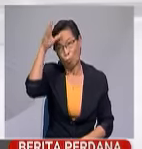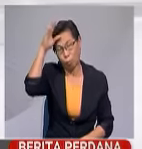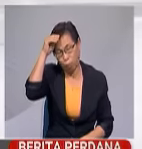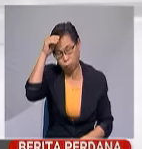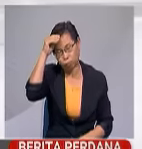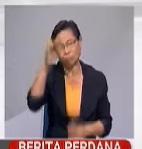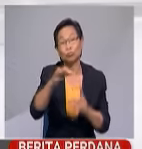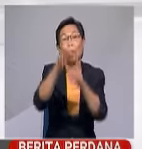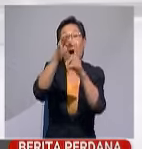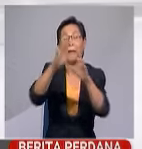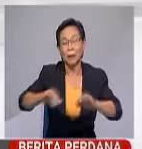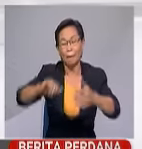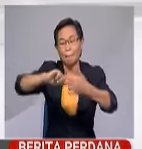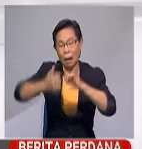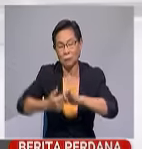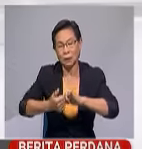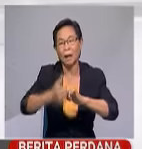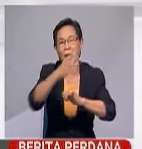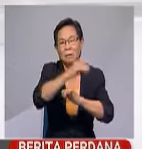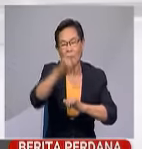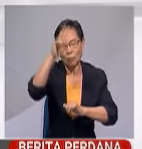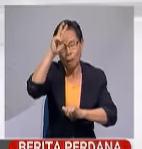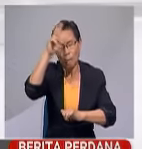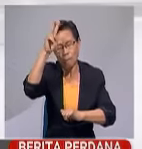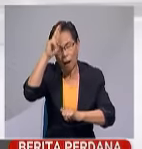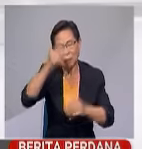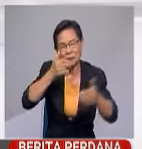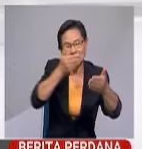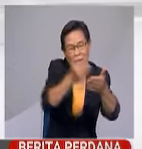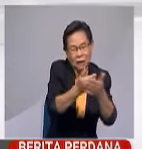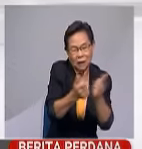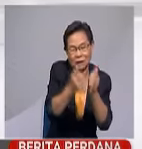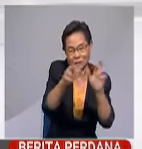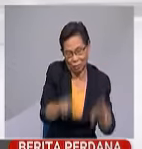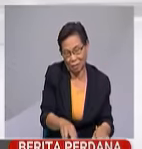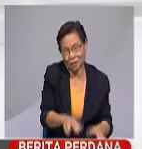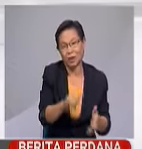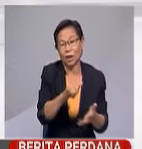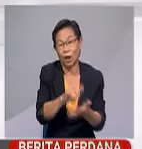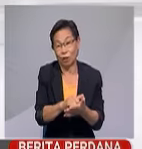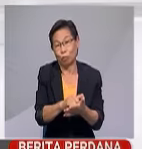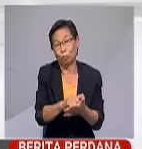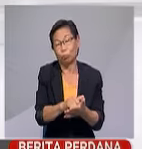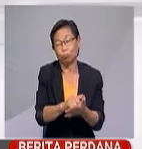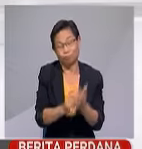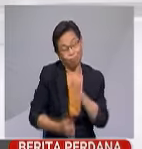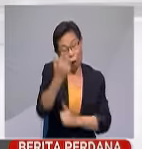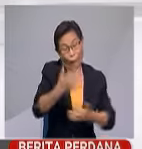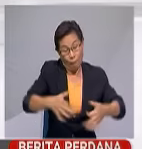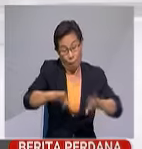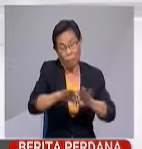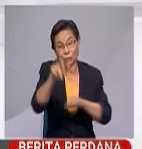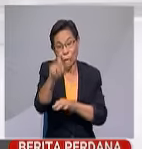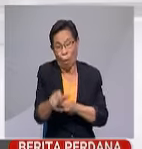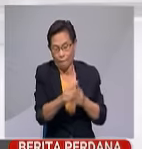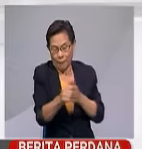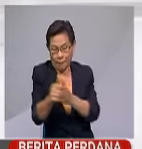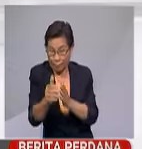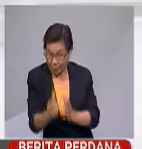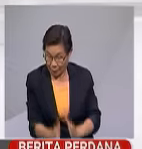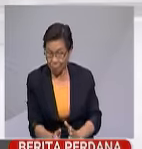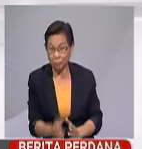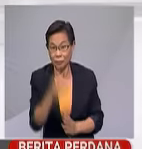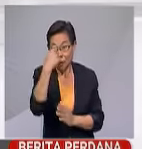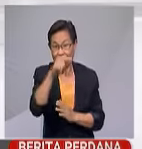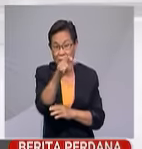Keutamaan menyelesaikan masalah dan sentiasa dekat dengan rakyat. Perkara itu amat penting sebagai seorang pemimpin.